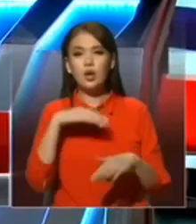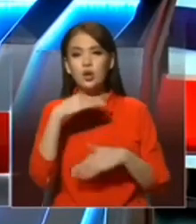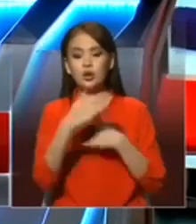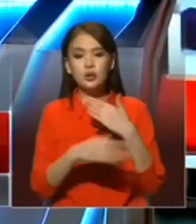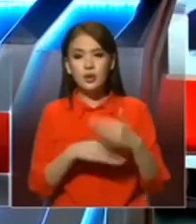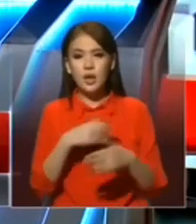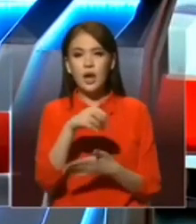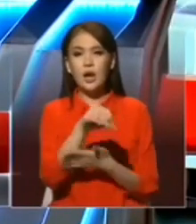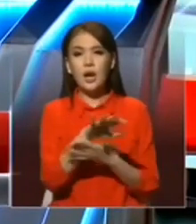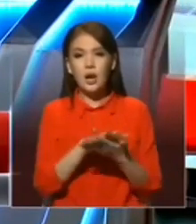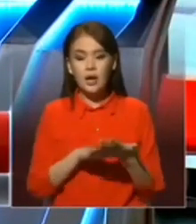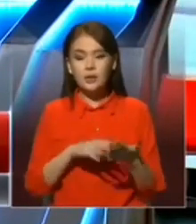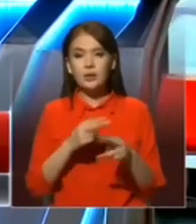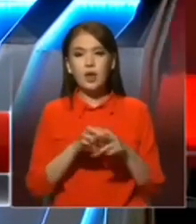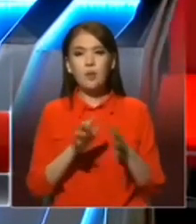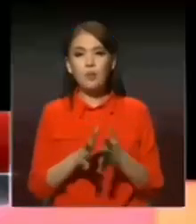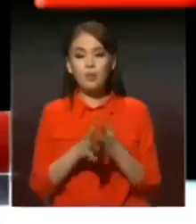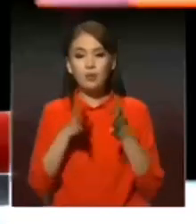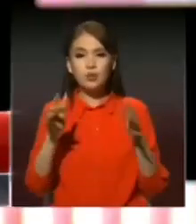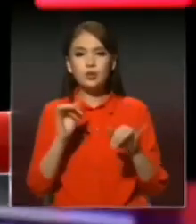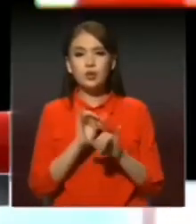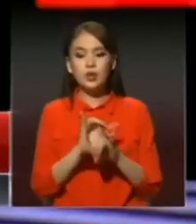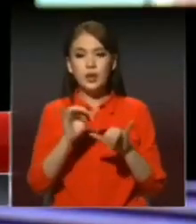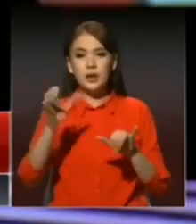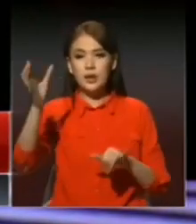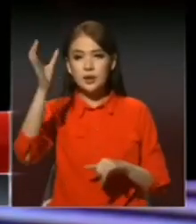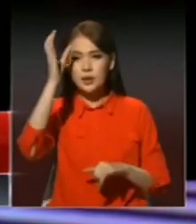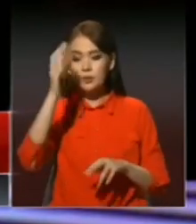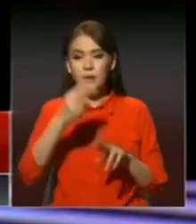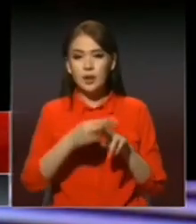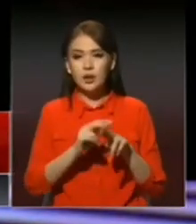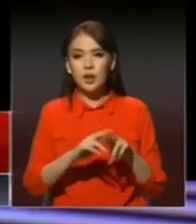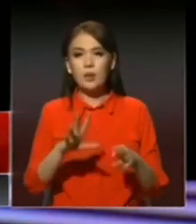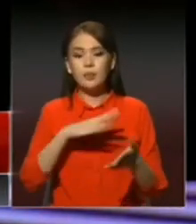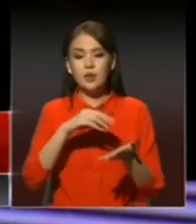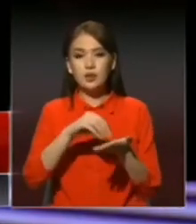қарай одан сайын жандандыру үшін біз ғылыми сараптамалық жұмысқа сүйенетін болсақ, әлдеқайда жемісті болады.